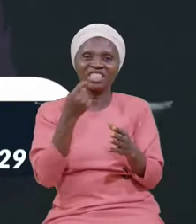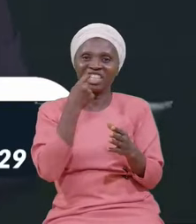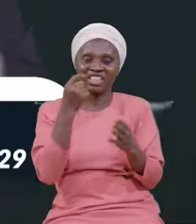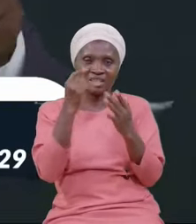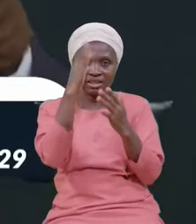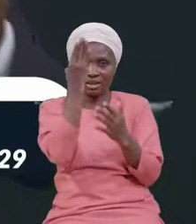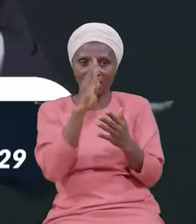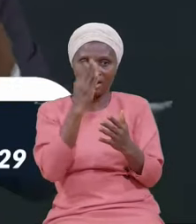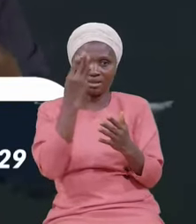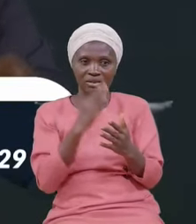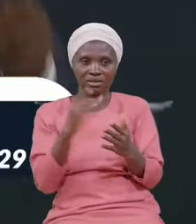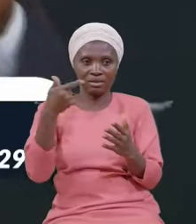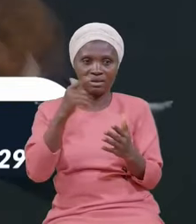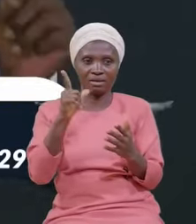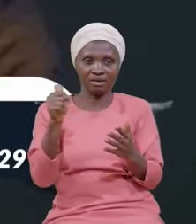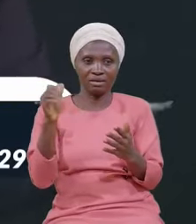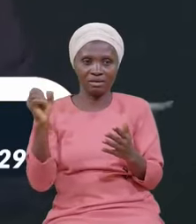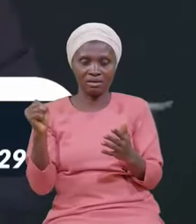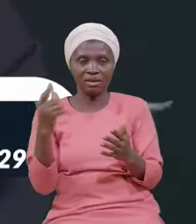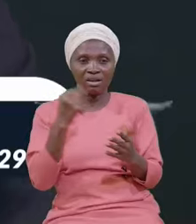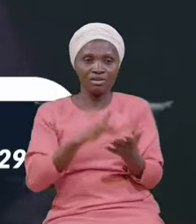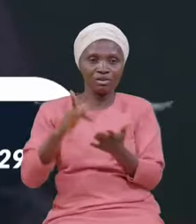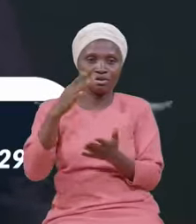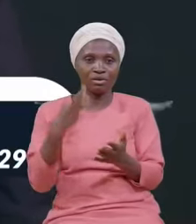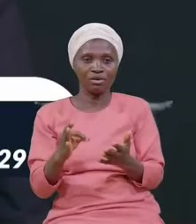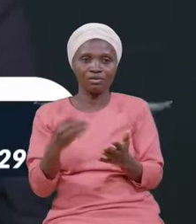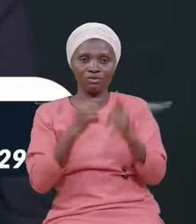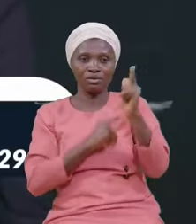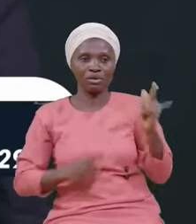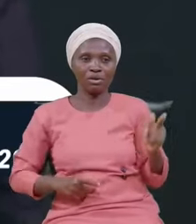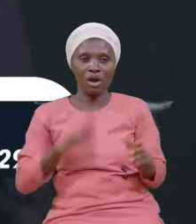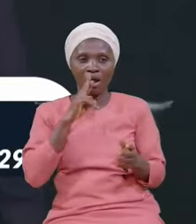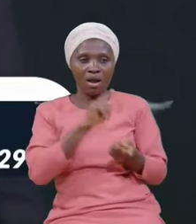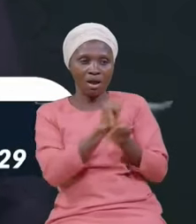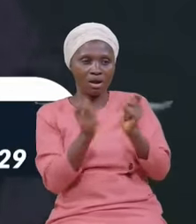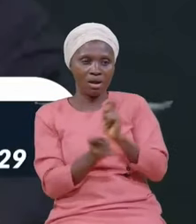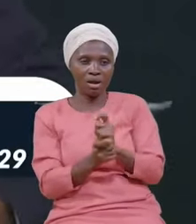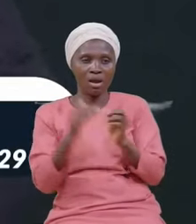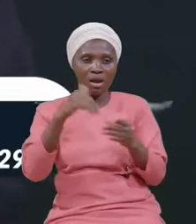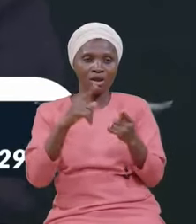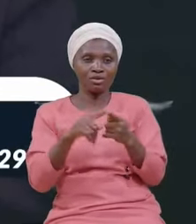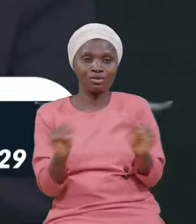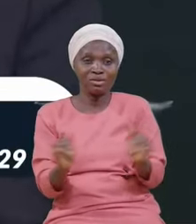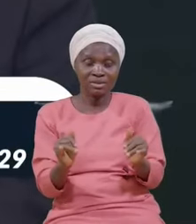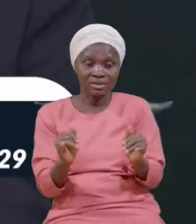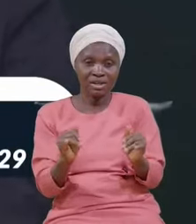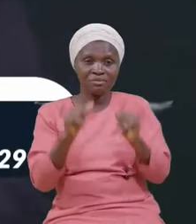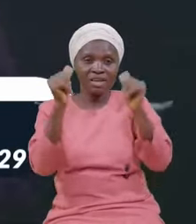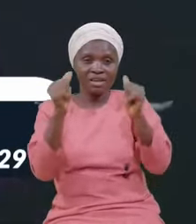changés en la même image de gloire en gloire.